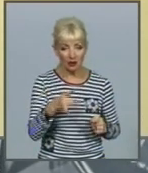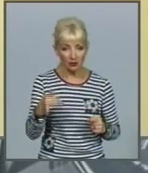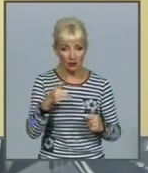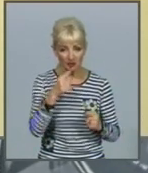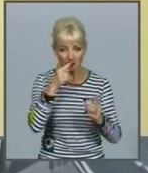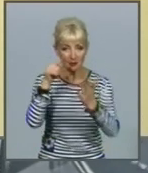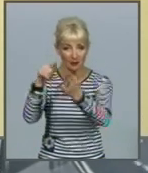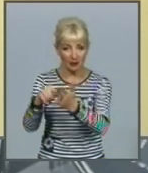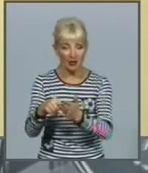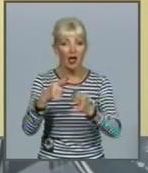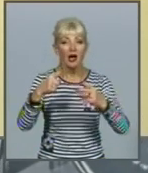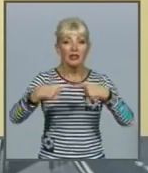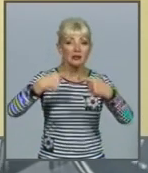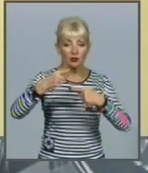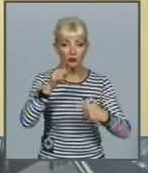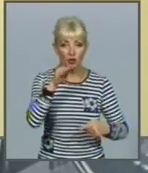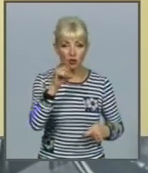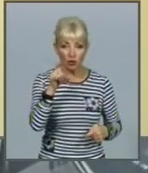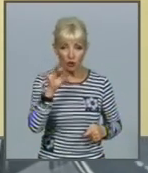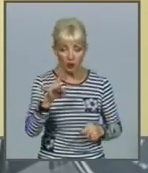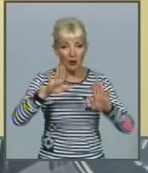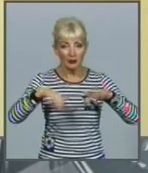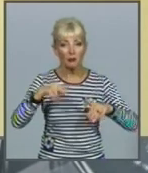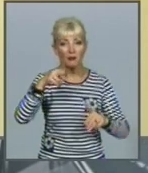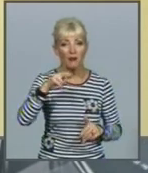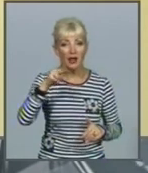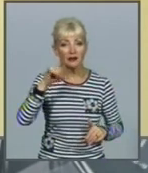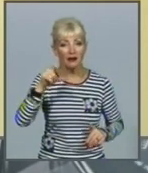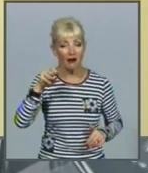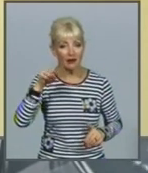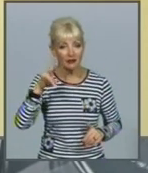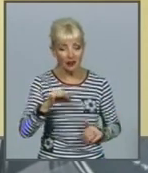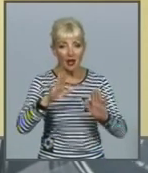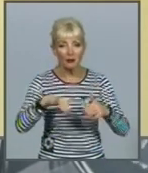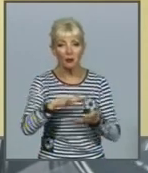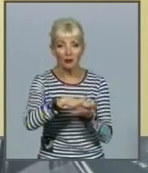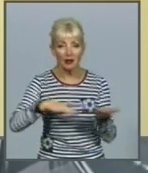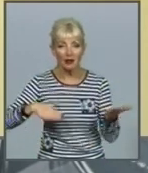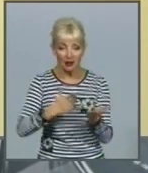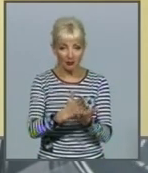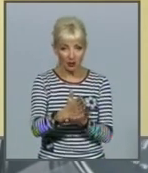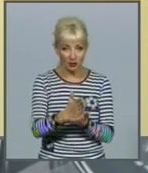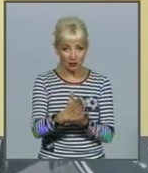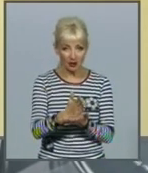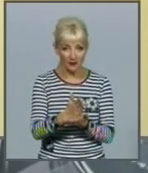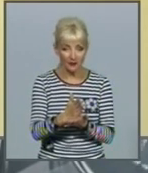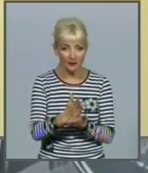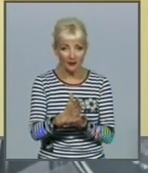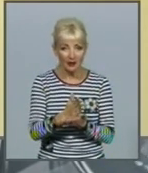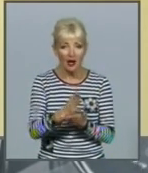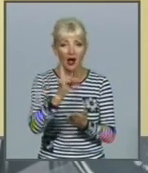Жихарь, після цього – П'ятихатки, після цього – продовження маршрута в тролейбуса в Нарагані.